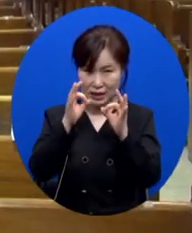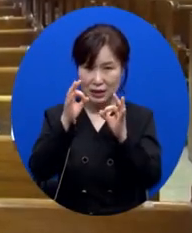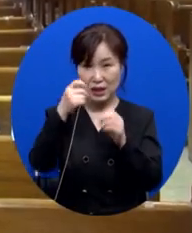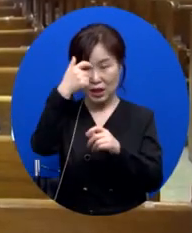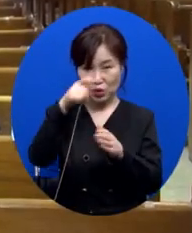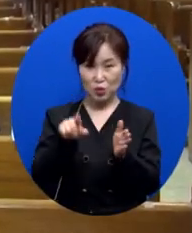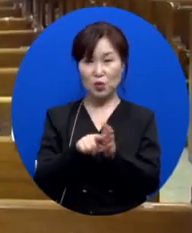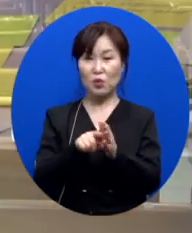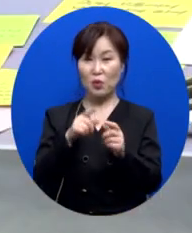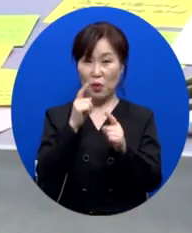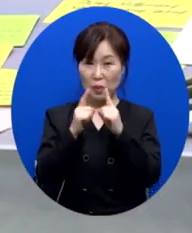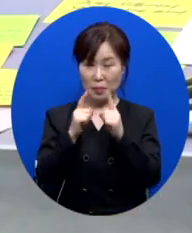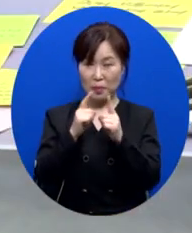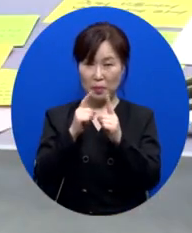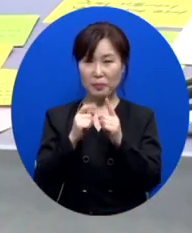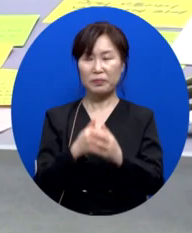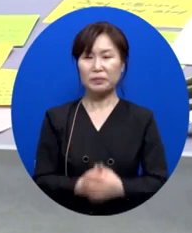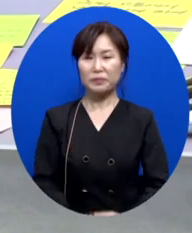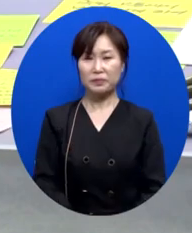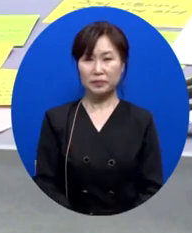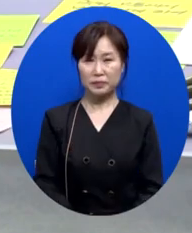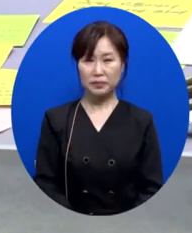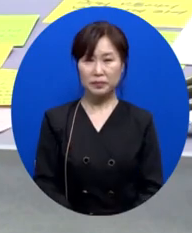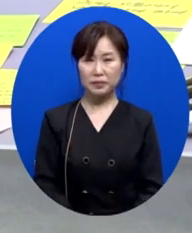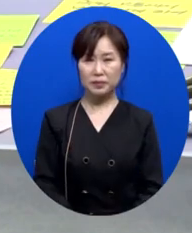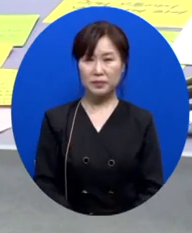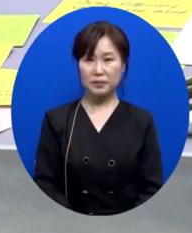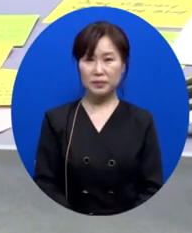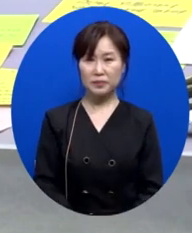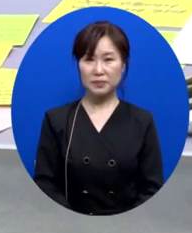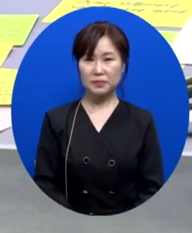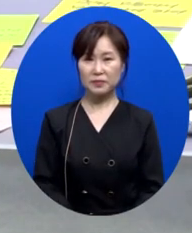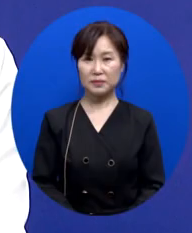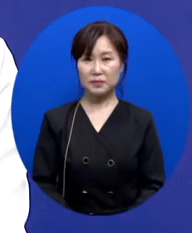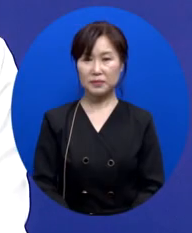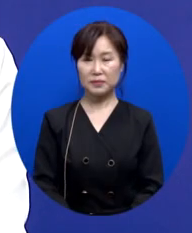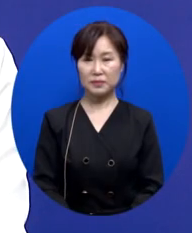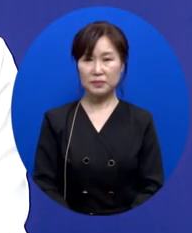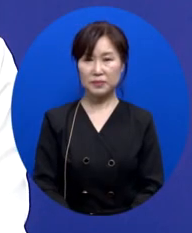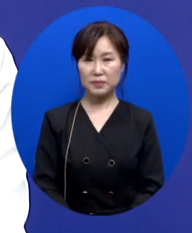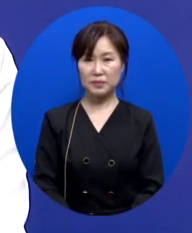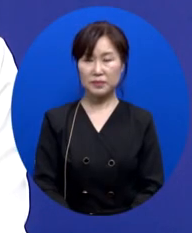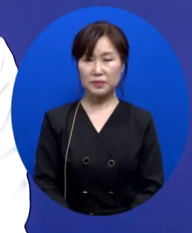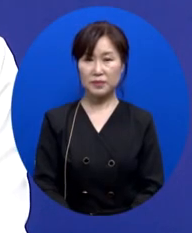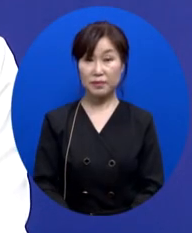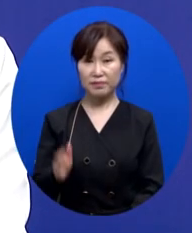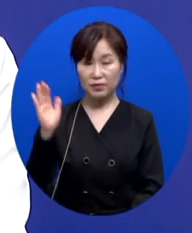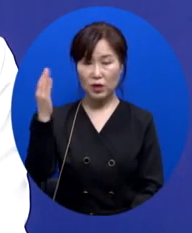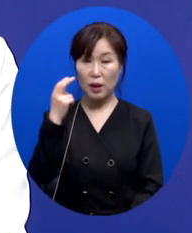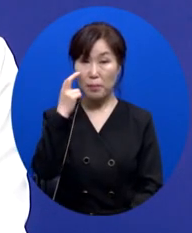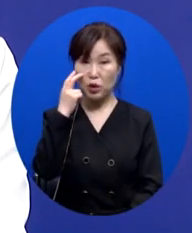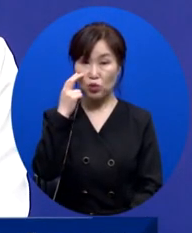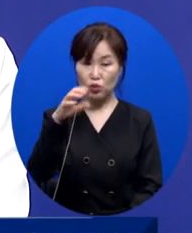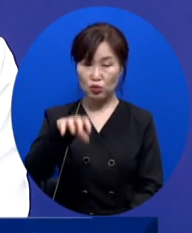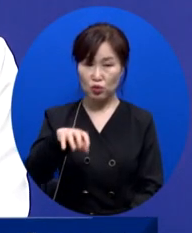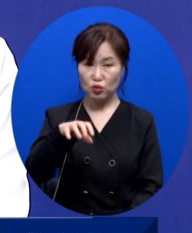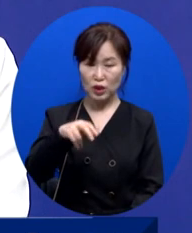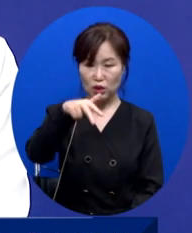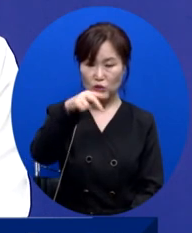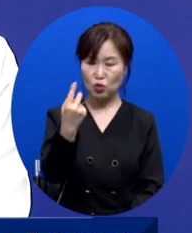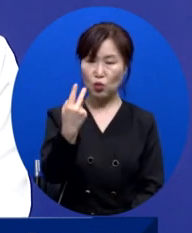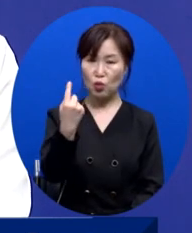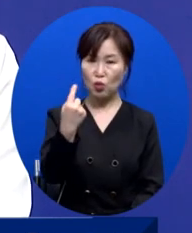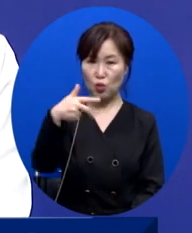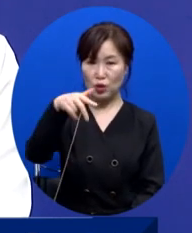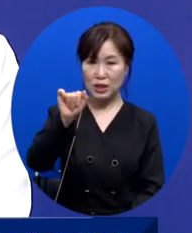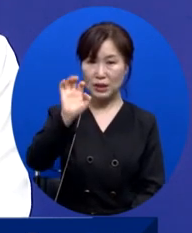모아지고 있습니다 cts 뉴스 박승현 입니다 최근에 미국에서 조지 플로이드 사건에